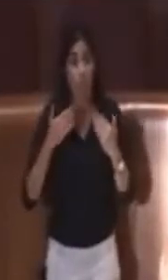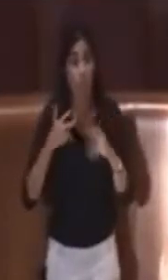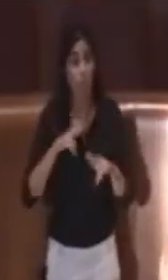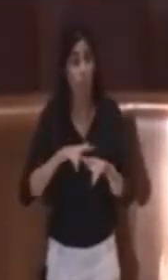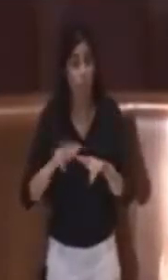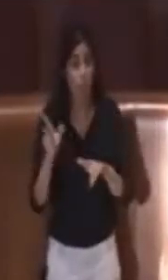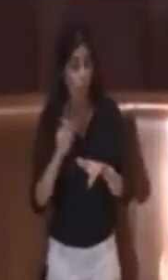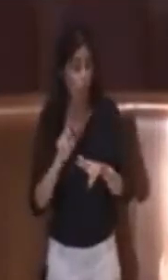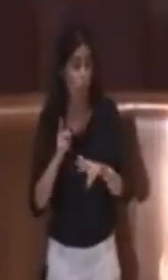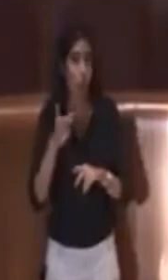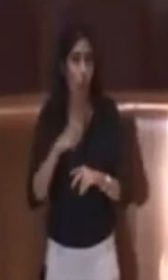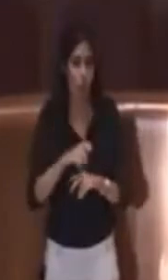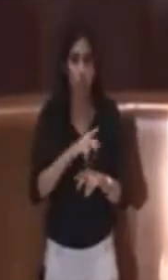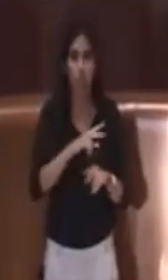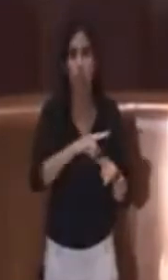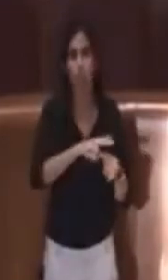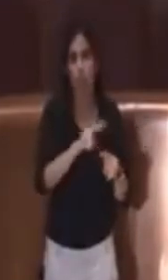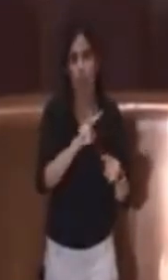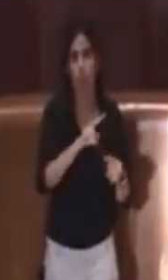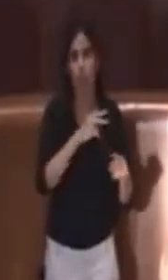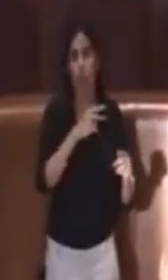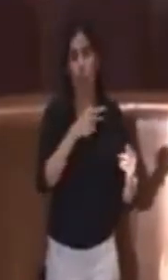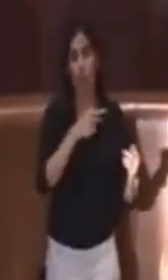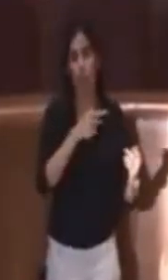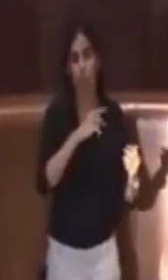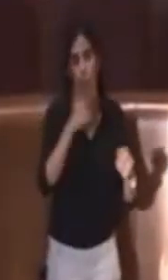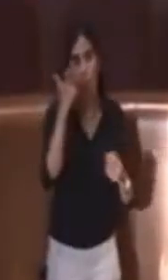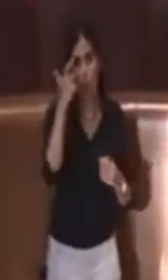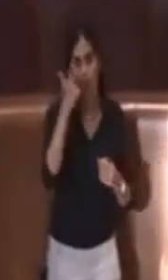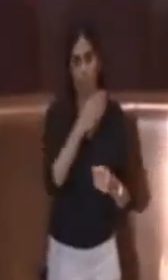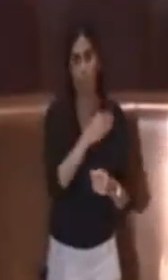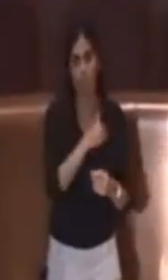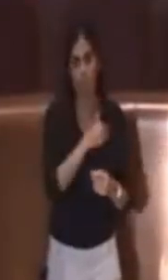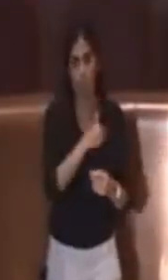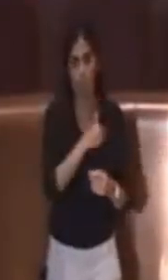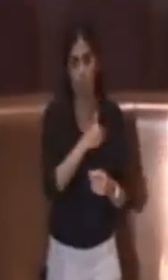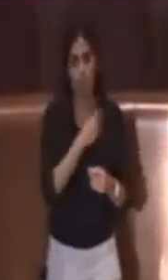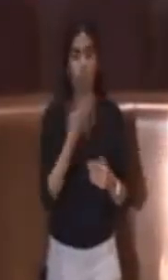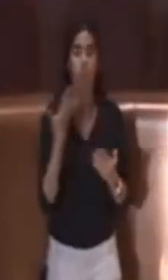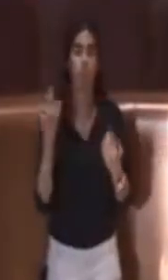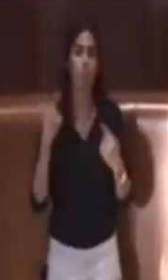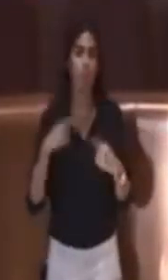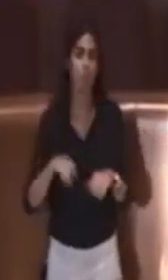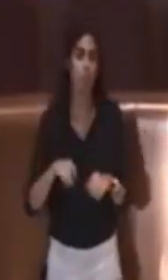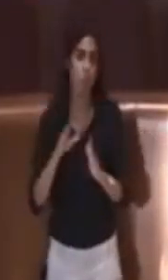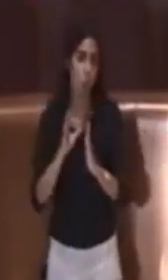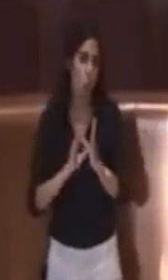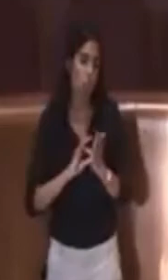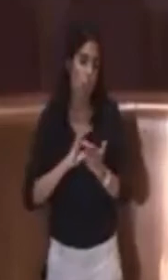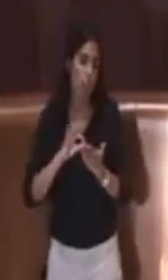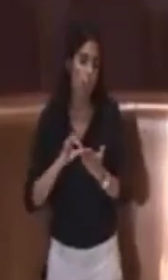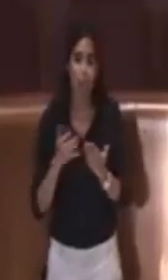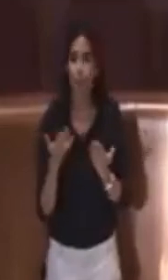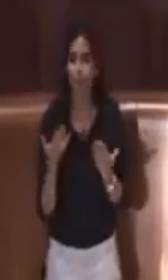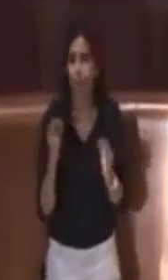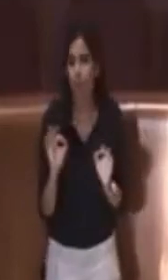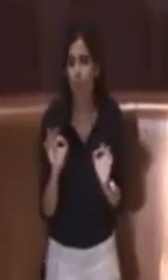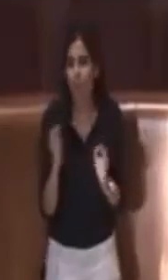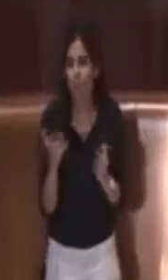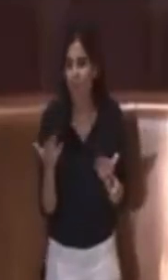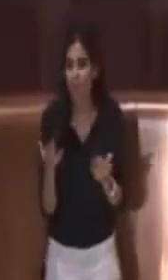governo nazionale ce lo chiede però ovviamente è talmente scontato questo ordine del giorno che detto francamente